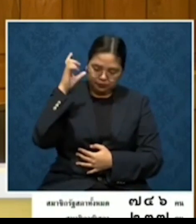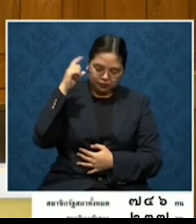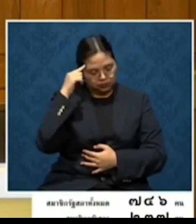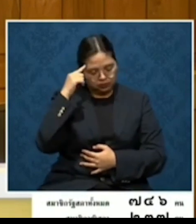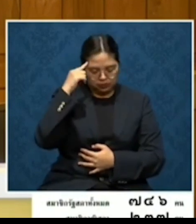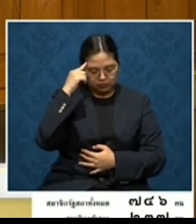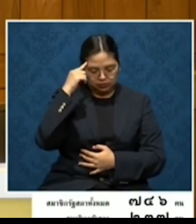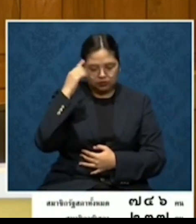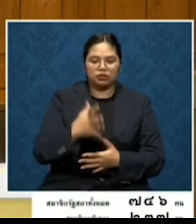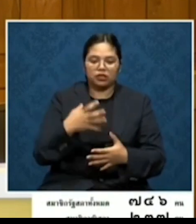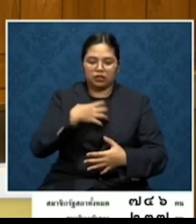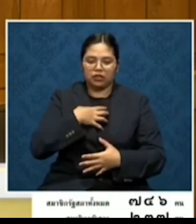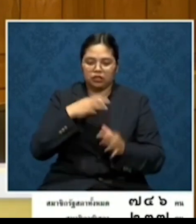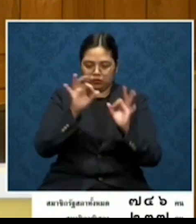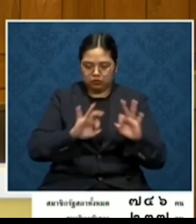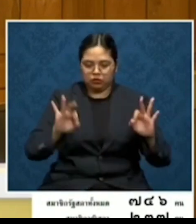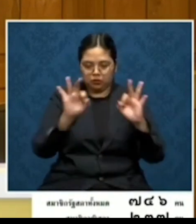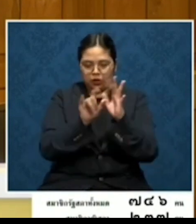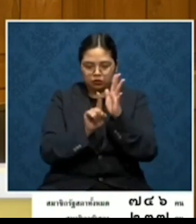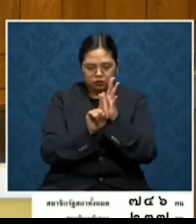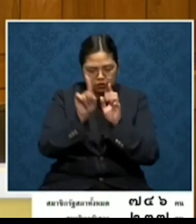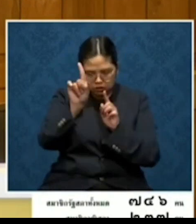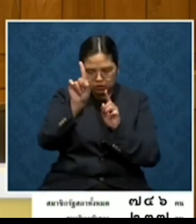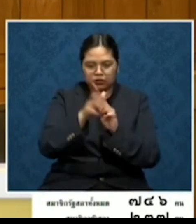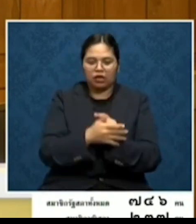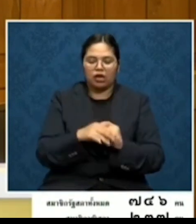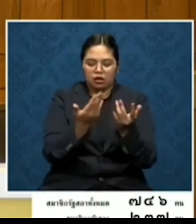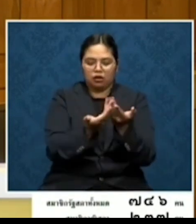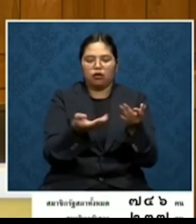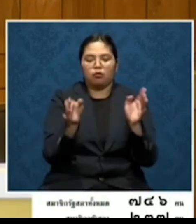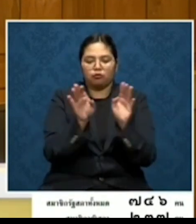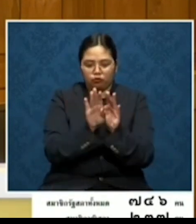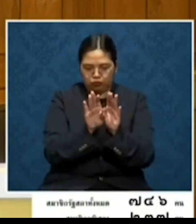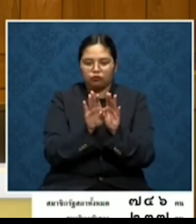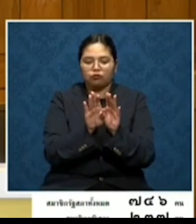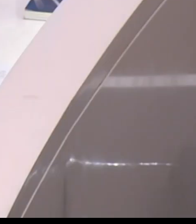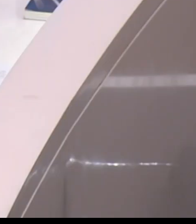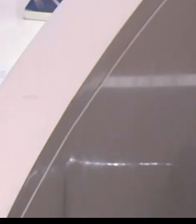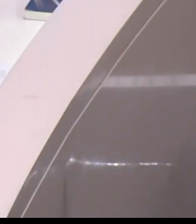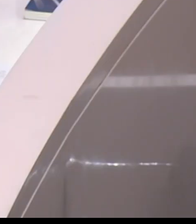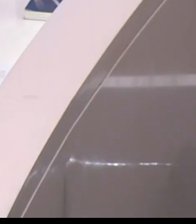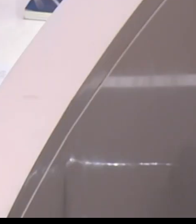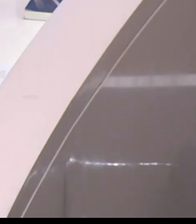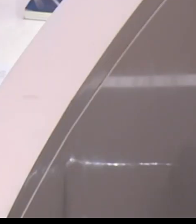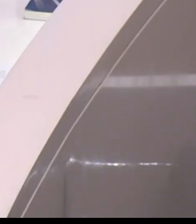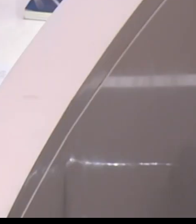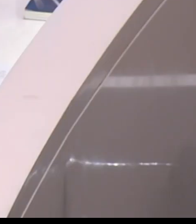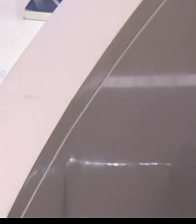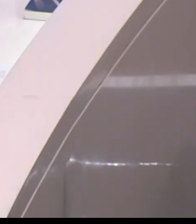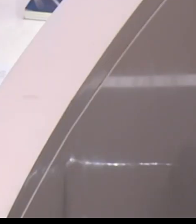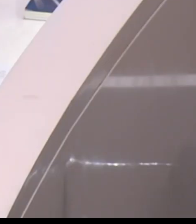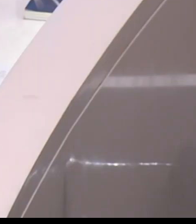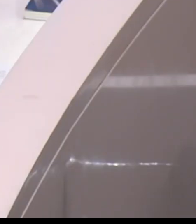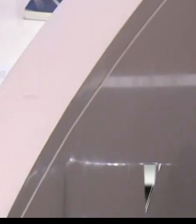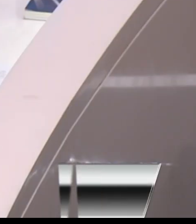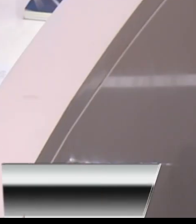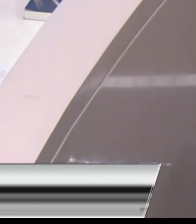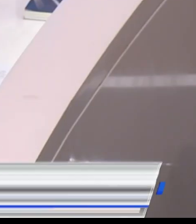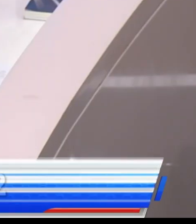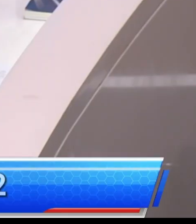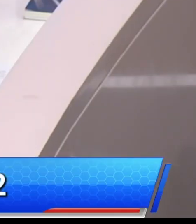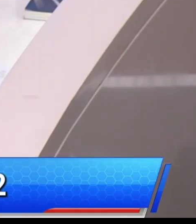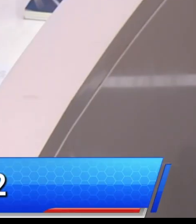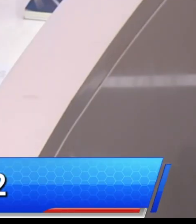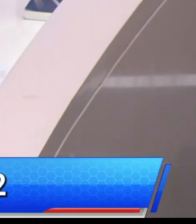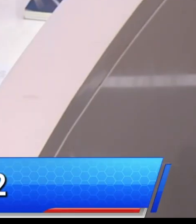ำคัญอย่างสงสุดเพื่อให้สถาบนครอครัวของปเทศกมาแงกังอีครั้งวัี้ยมีรฐบุตรีอีหลายคนทล